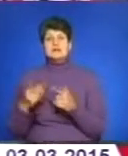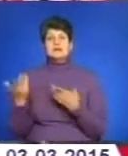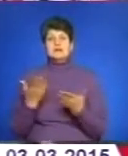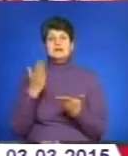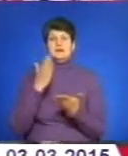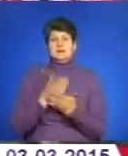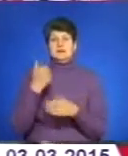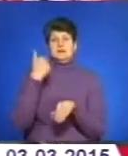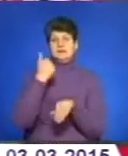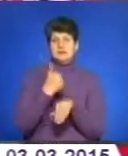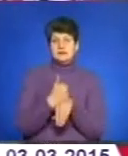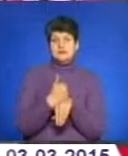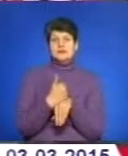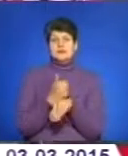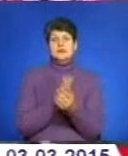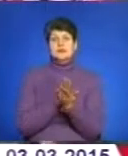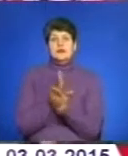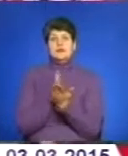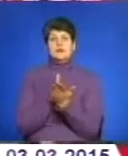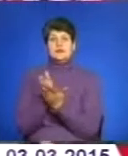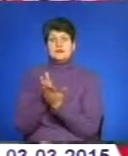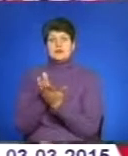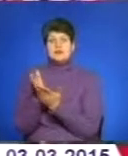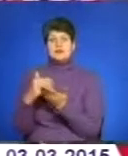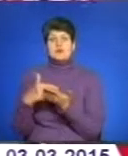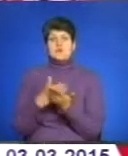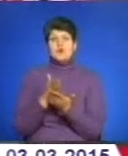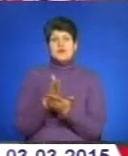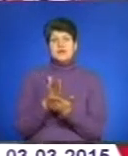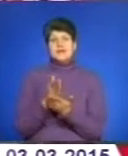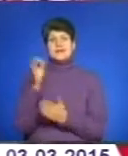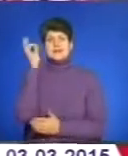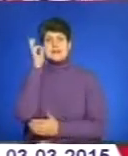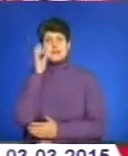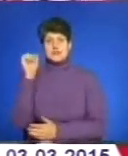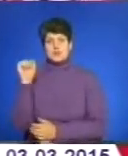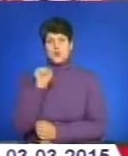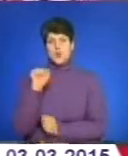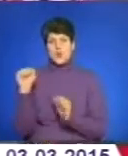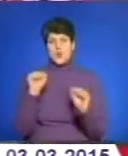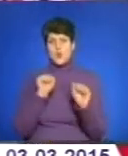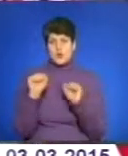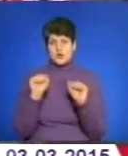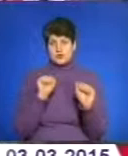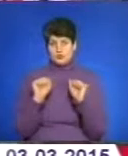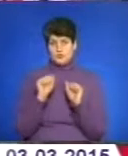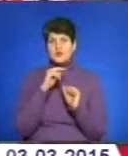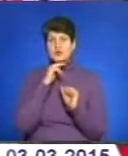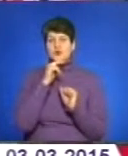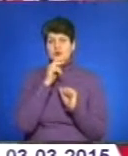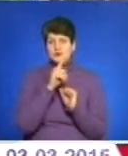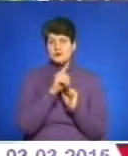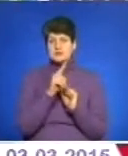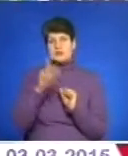пріоритетними напрямки політики німецького уряду. Зверніть увагу, які в них пріоритети – освіта і